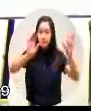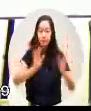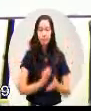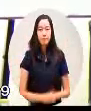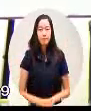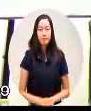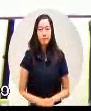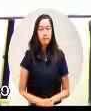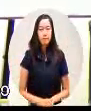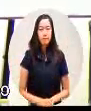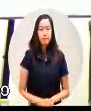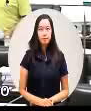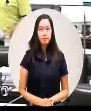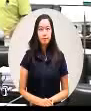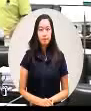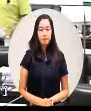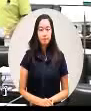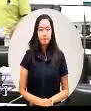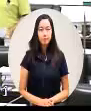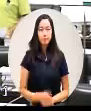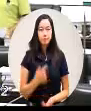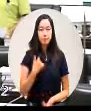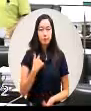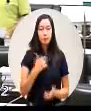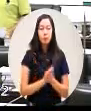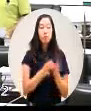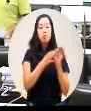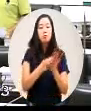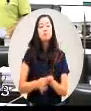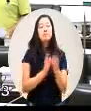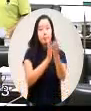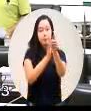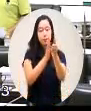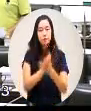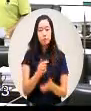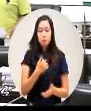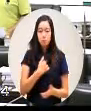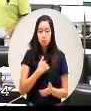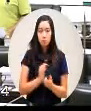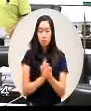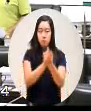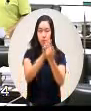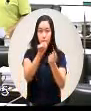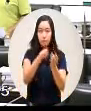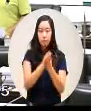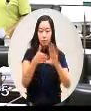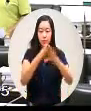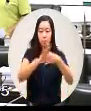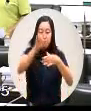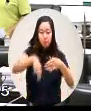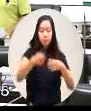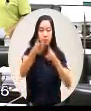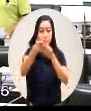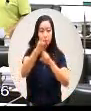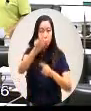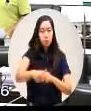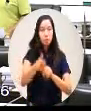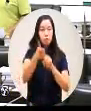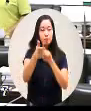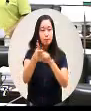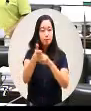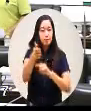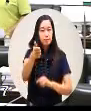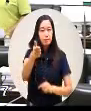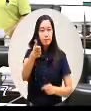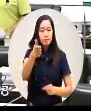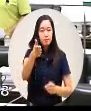来做一个报告，谢谢。 好，我继续执行齁。本席对于刘亚平刘大老师哈、哦、